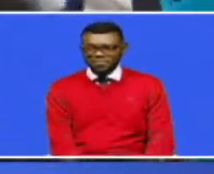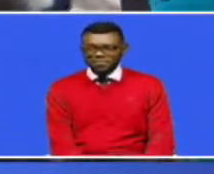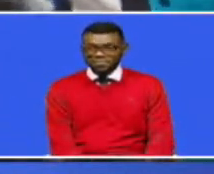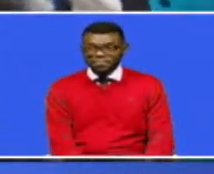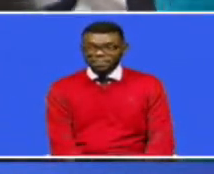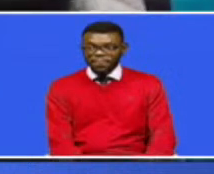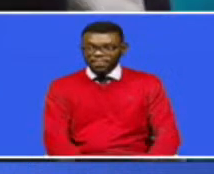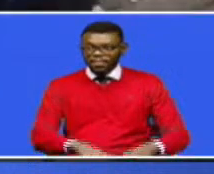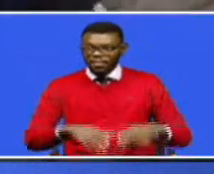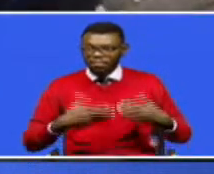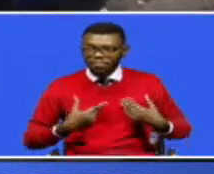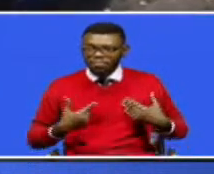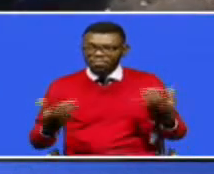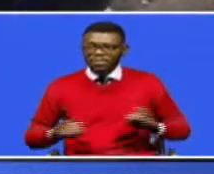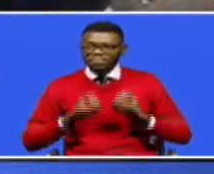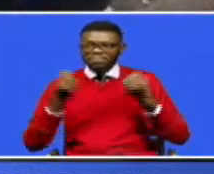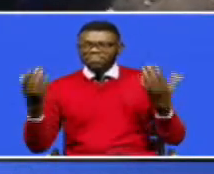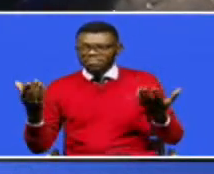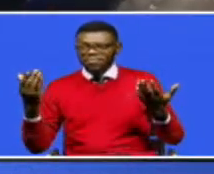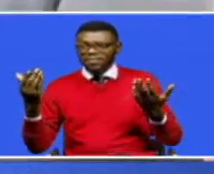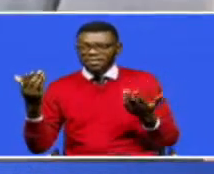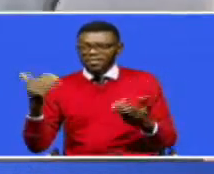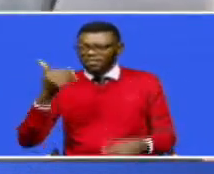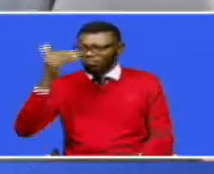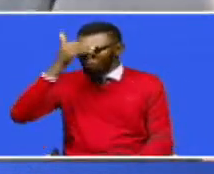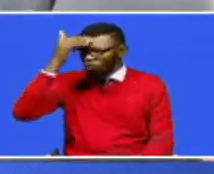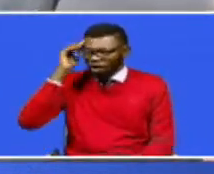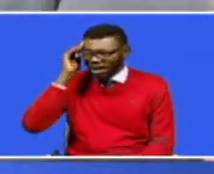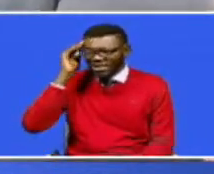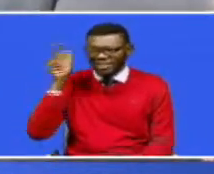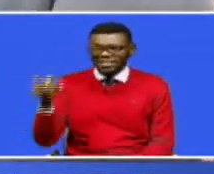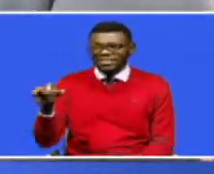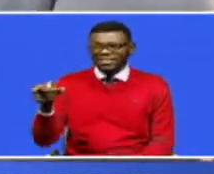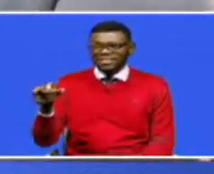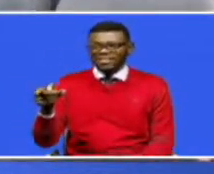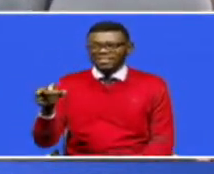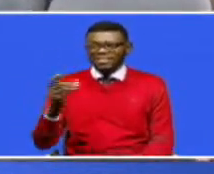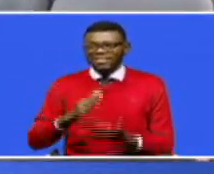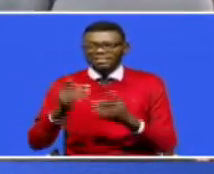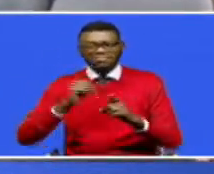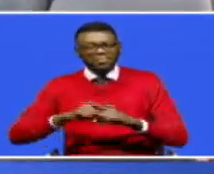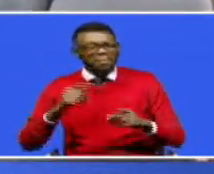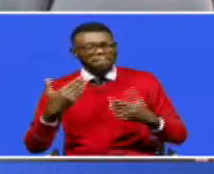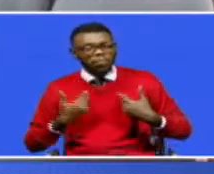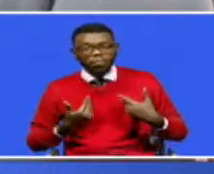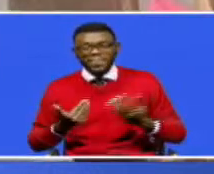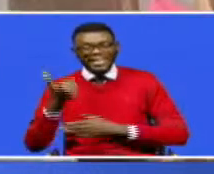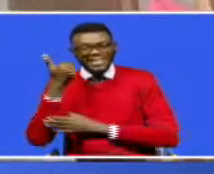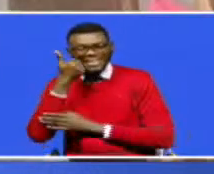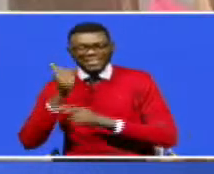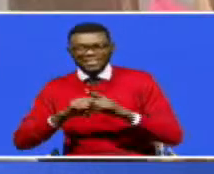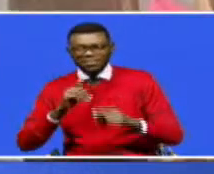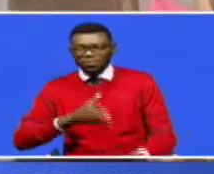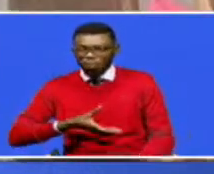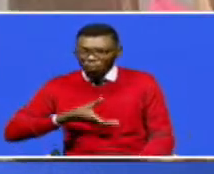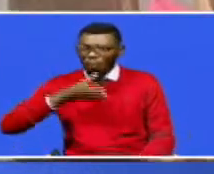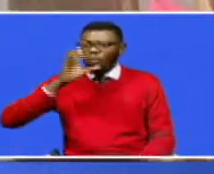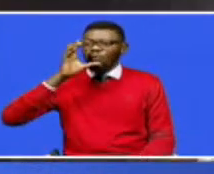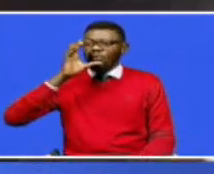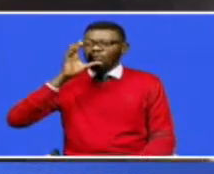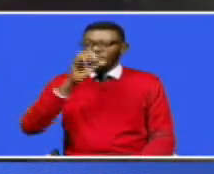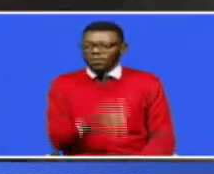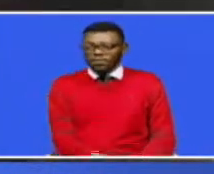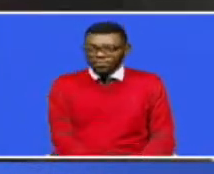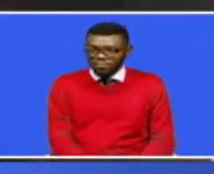Kwake wengi ukosa kufuata hatua muhimu, wakati mwingine kwa sababishia madhara ya kiafya wanywaji. Naru maziwa, ndiye